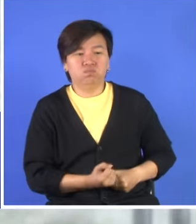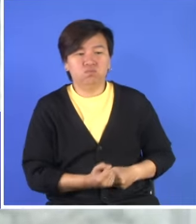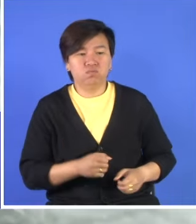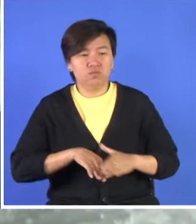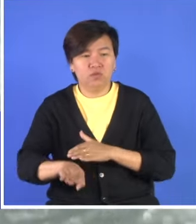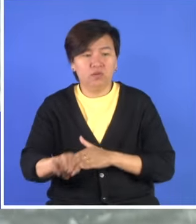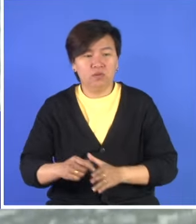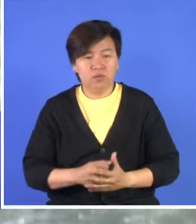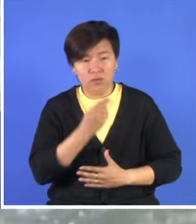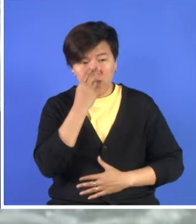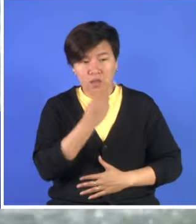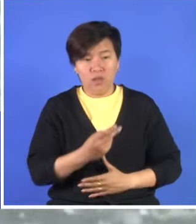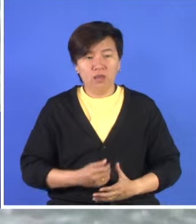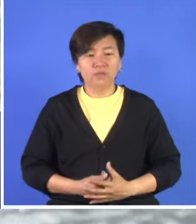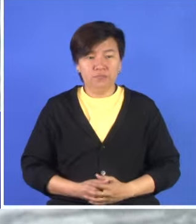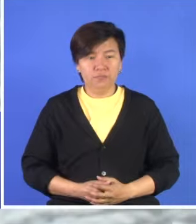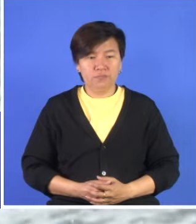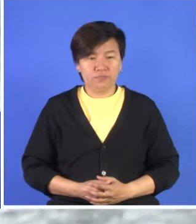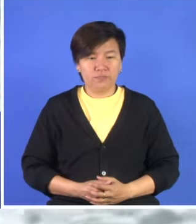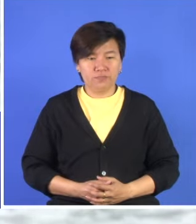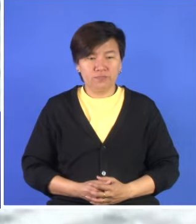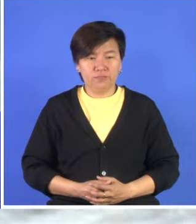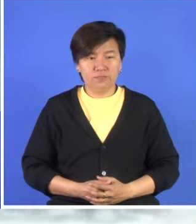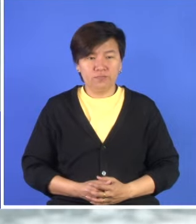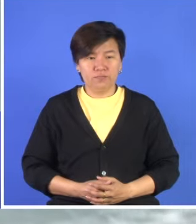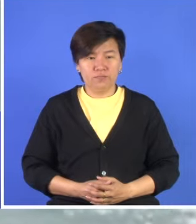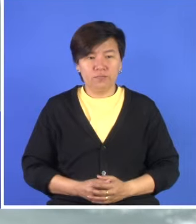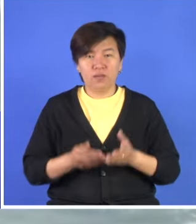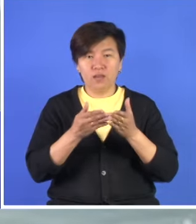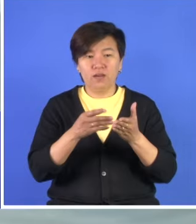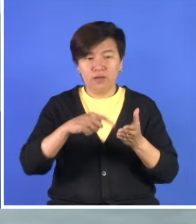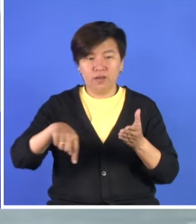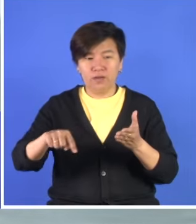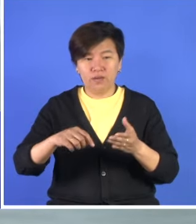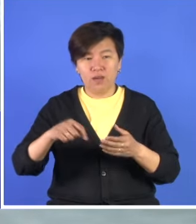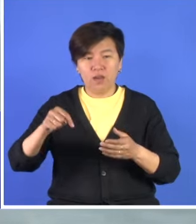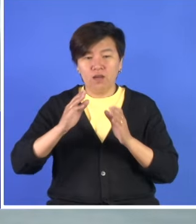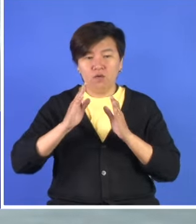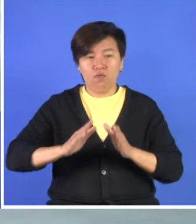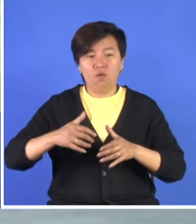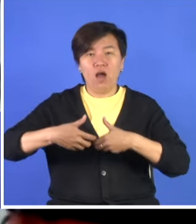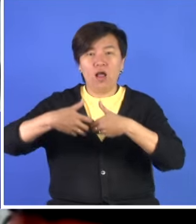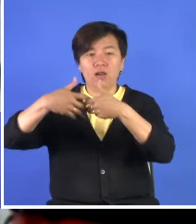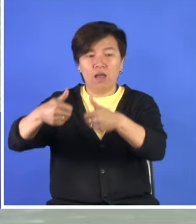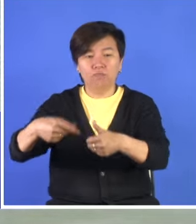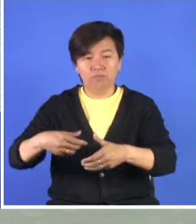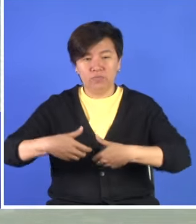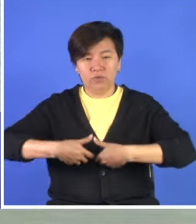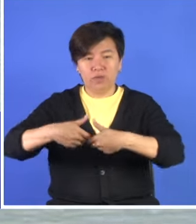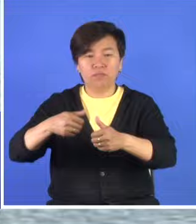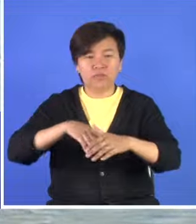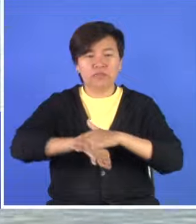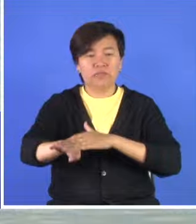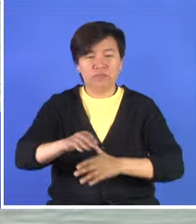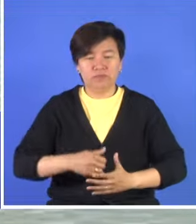แบบนี้สภาพก็น่าหวาดกลัวเหมือนกันจากนั้นได้มีเรือของกลุ่มเดียวกันในโฉบเข้ามารับตัวผู้ควบคุมเรือแล้วก็ลูกเรือเนี่ยอีกคนนี่หลบหนีไป